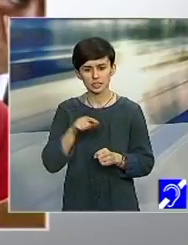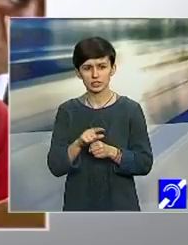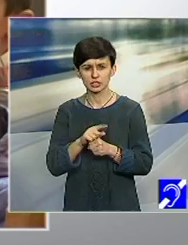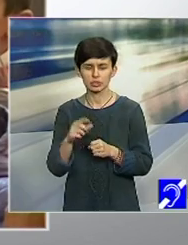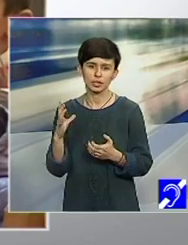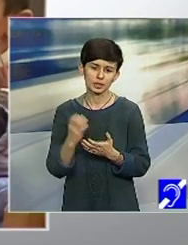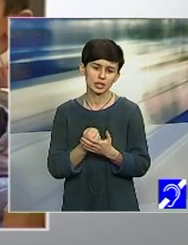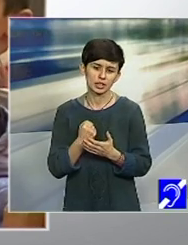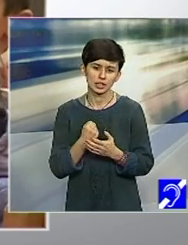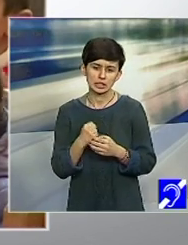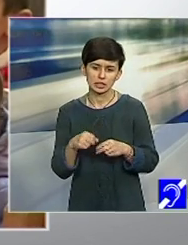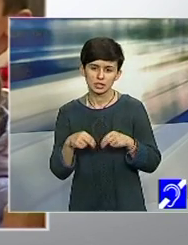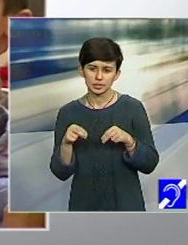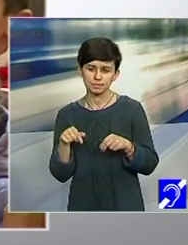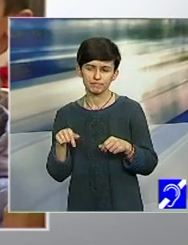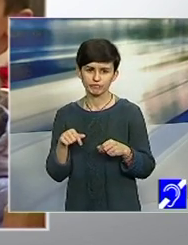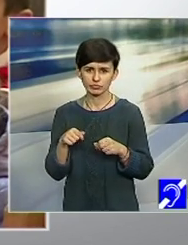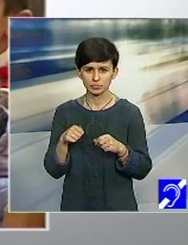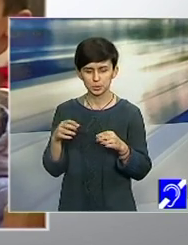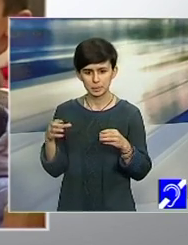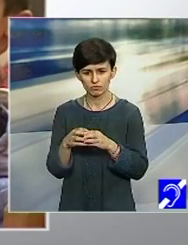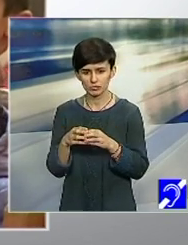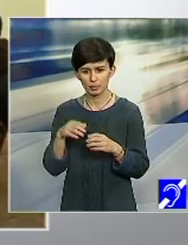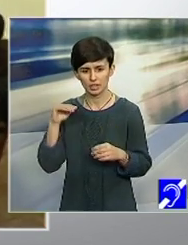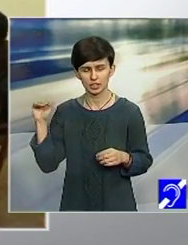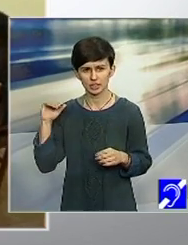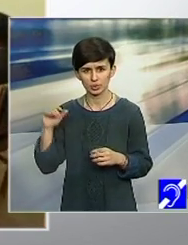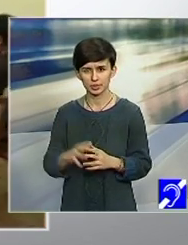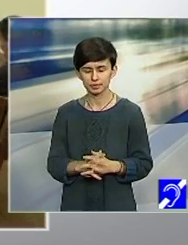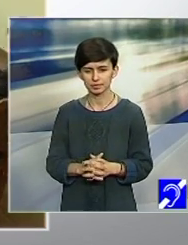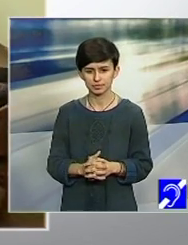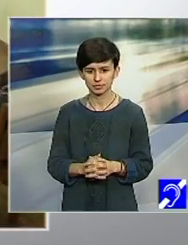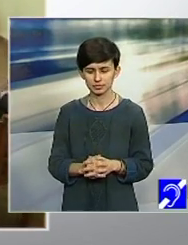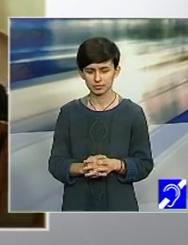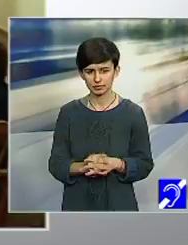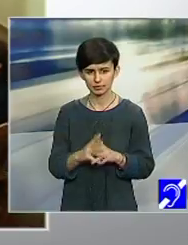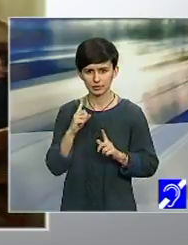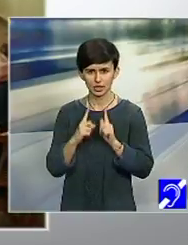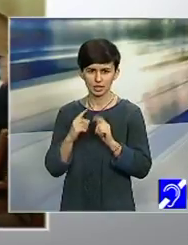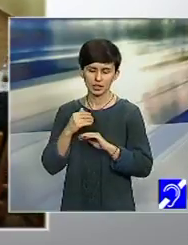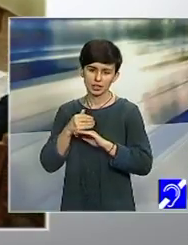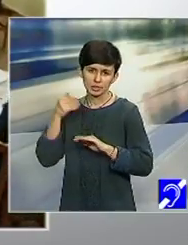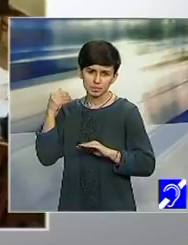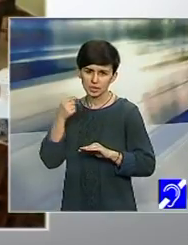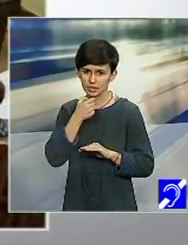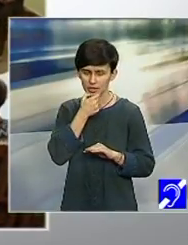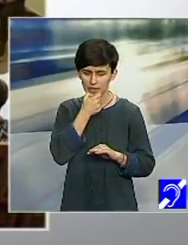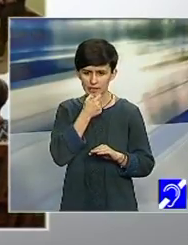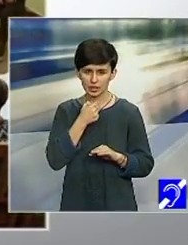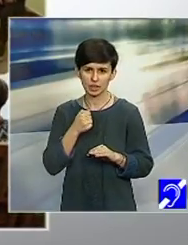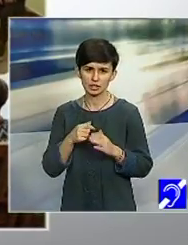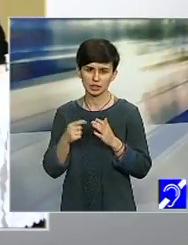încât să aducem această unitate în rândul copiilor. Dacă în anii anteriori școala gimnazială din Chețani a